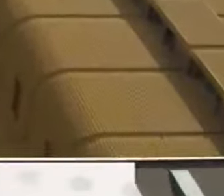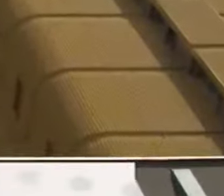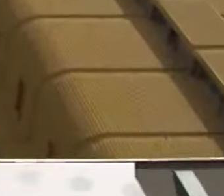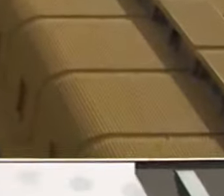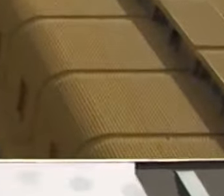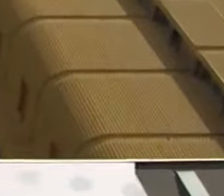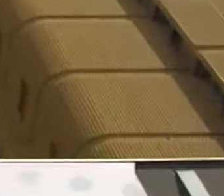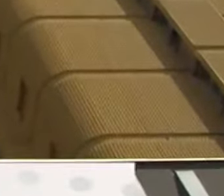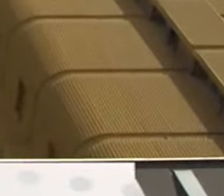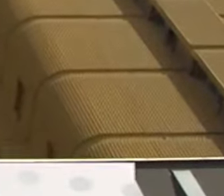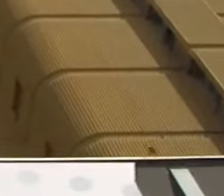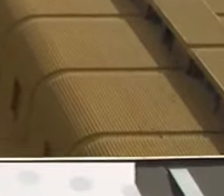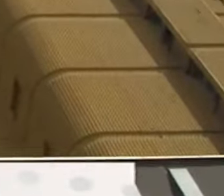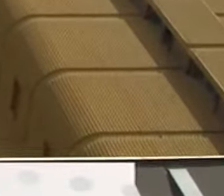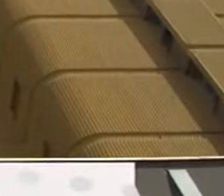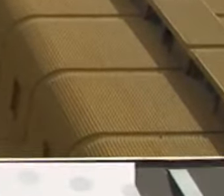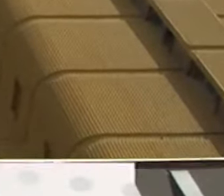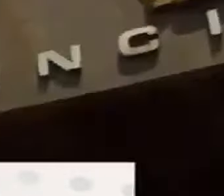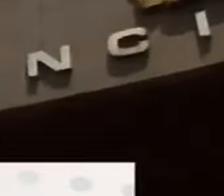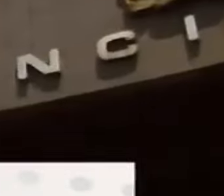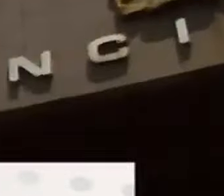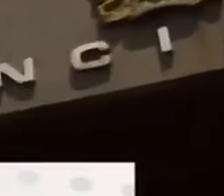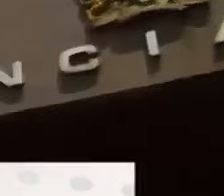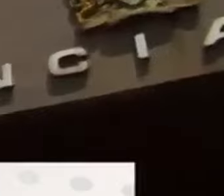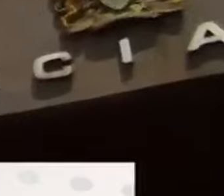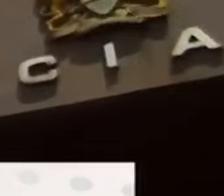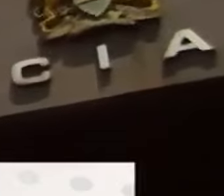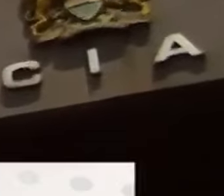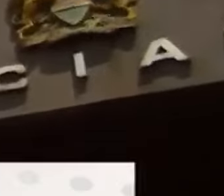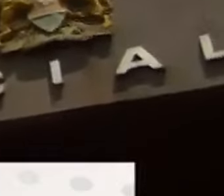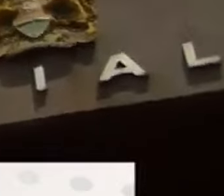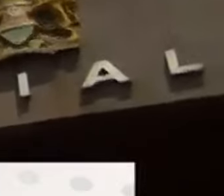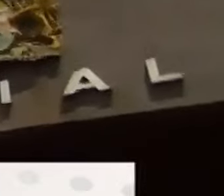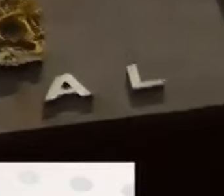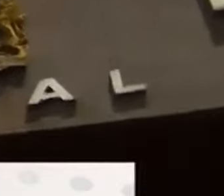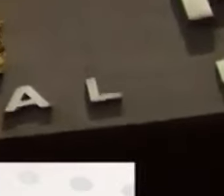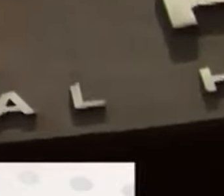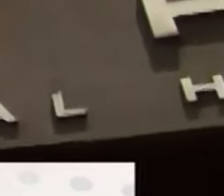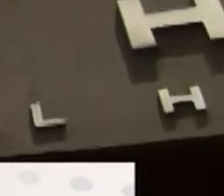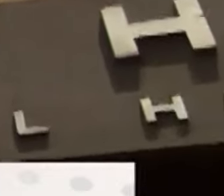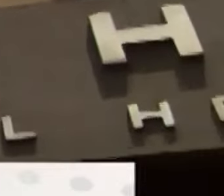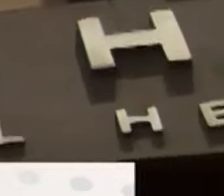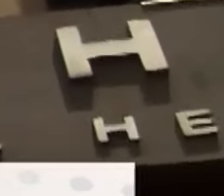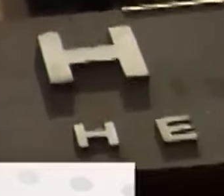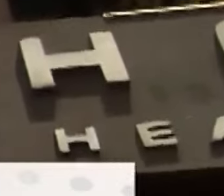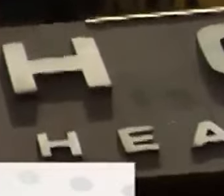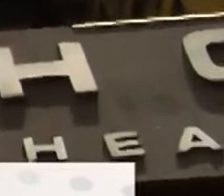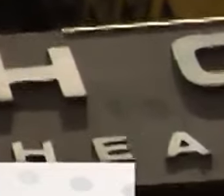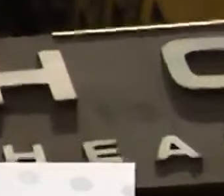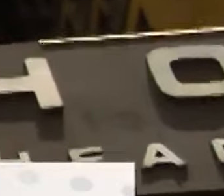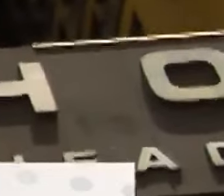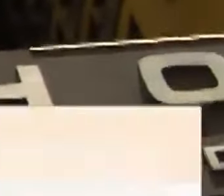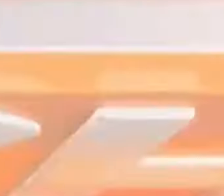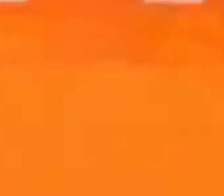Kenya kuharamika kwa shilingi 500 na zaidi kwa makosa ya vyeti vya kuzaliwa na hata vya kifo.